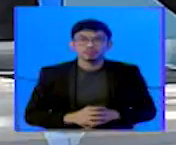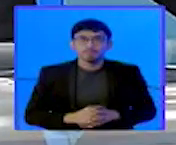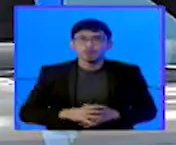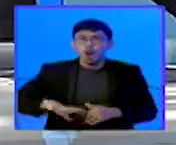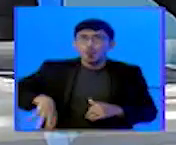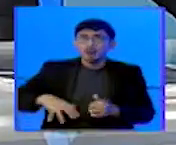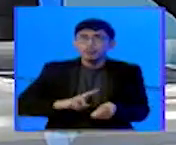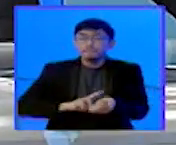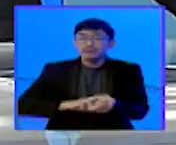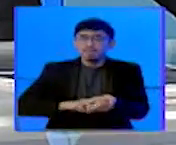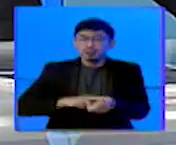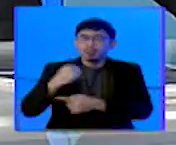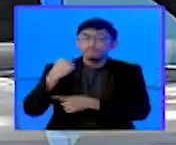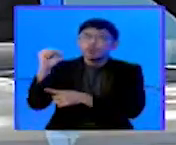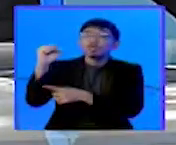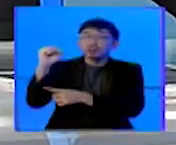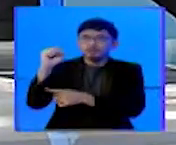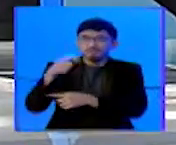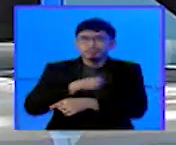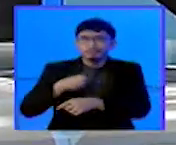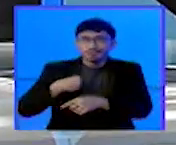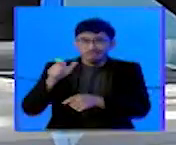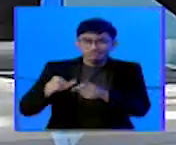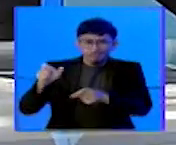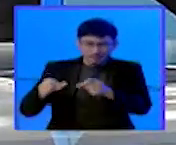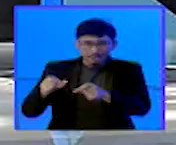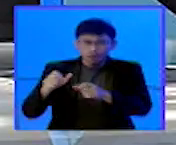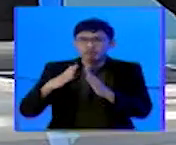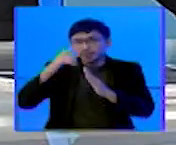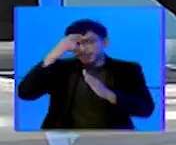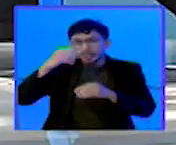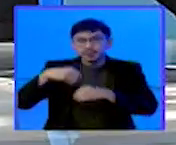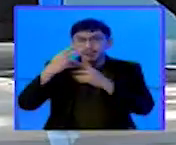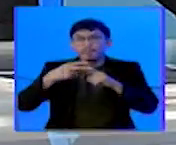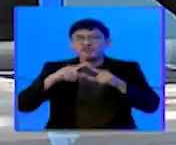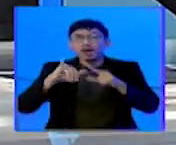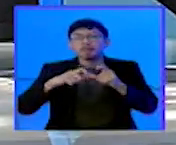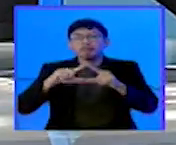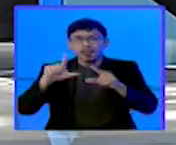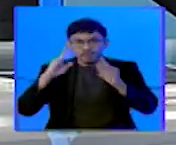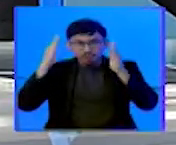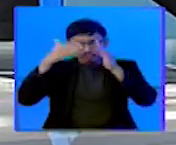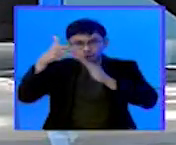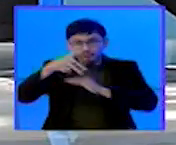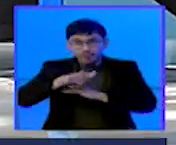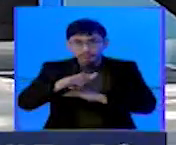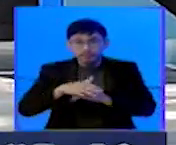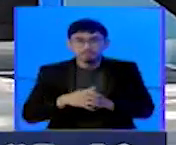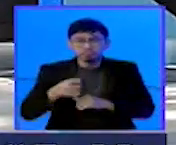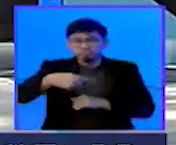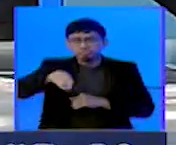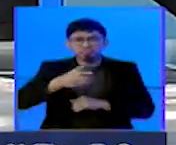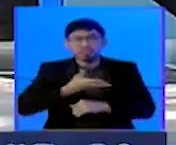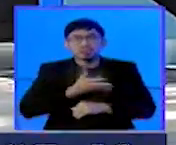Pemirsa, keluarga pasien melayangkan protes kepada tenaga medis di Rumah Sakit Islam Faisal Makassar, Sulawesi Selatan. Mereka tak terima anggota